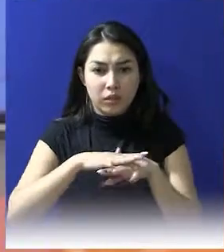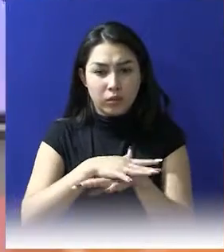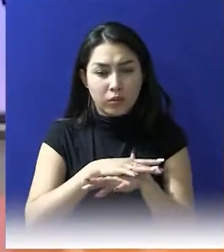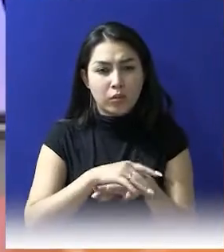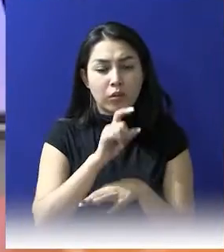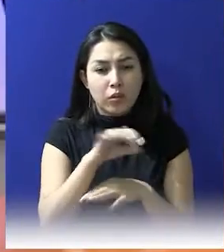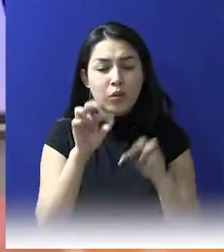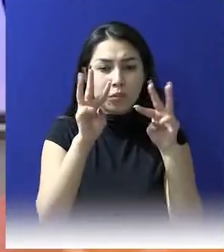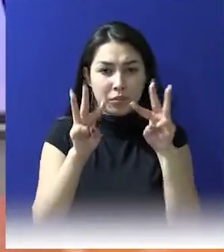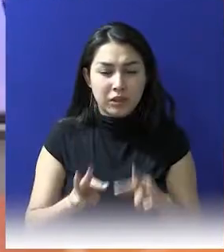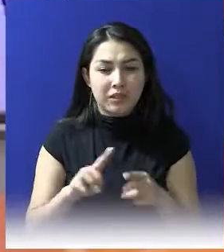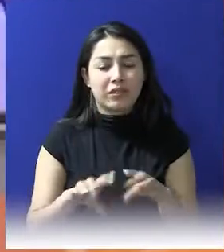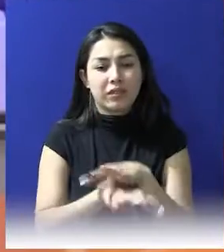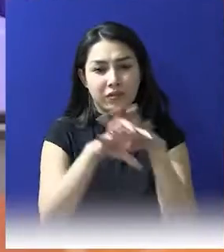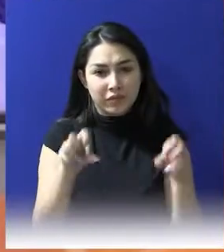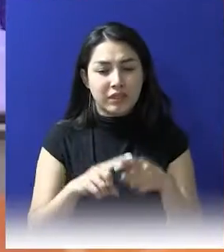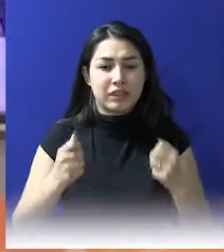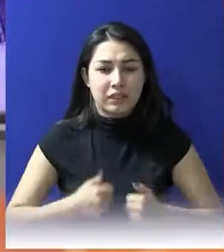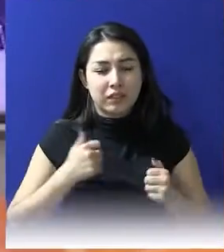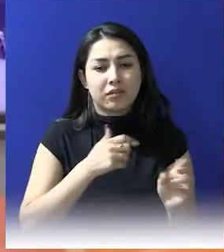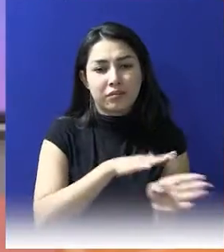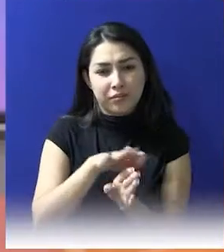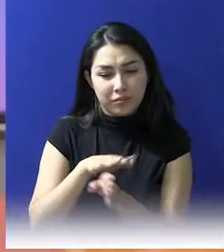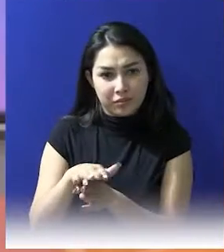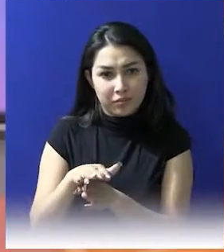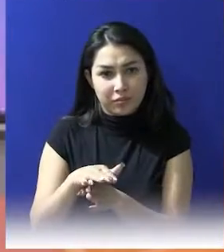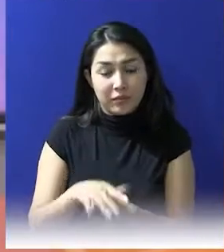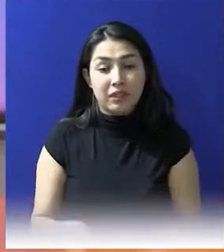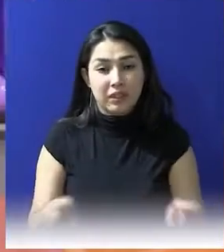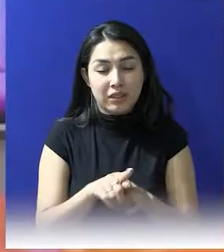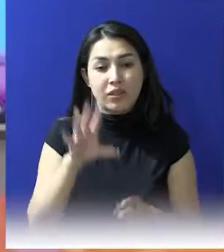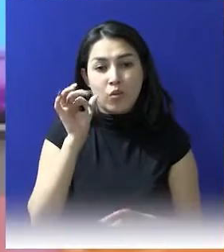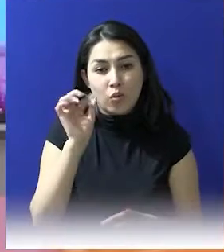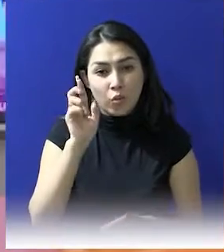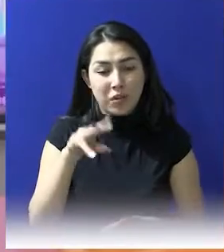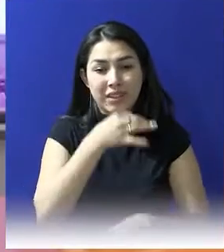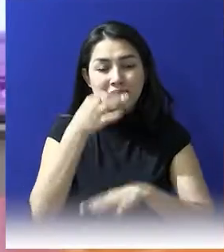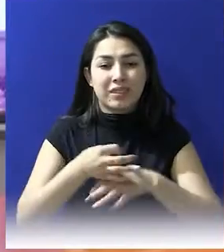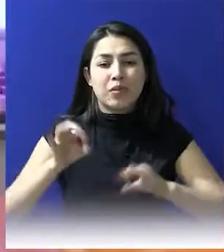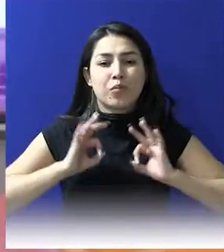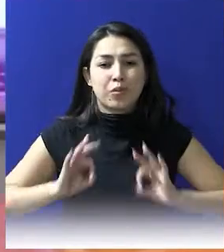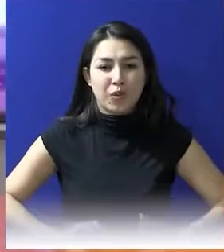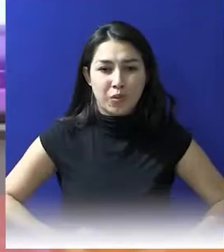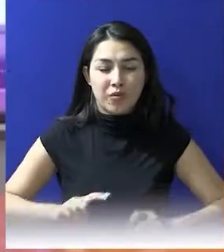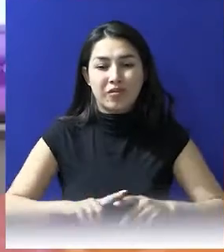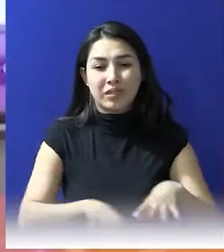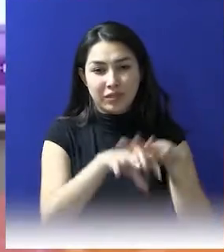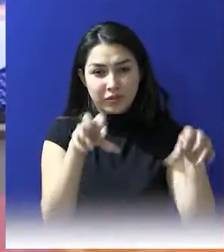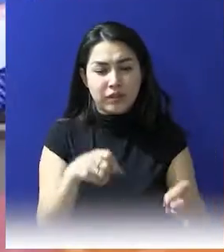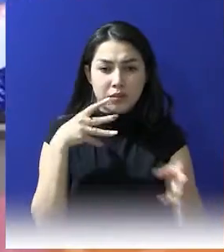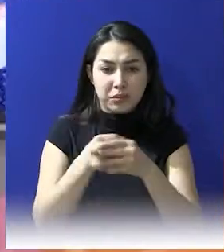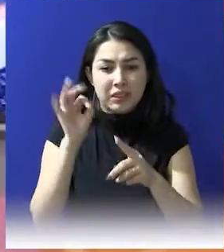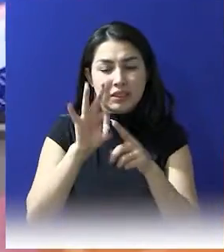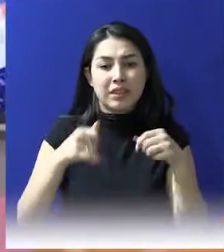мемлекет тұжырымдамасын іске асыруды атап өткен болатын. Осыған орай облыстық әділет департаменті прокуратура органдарымен бірлесіп, халыққа